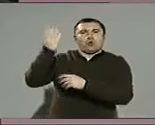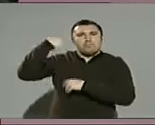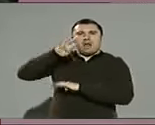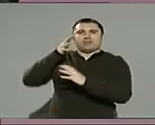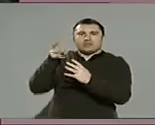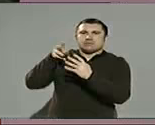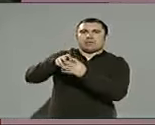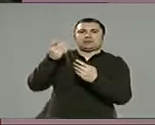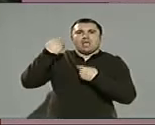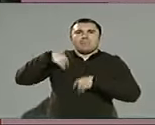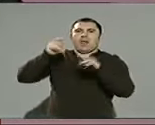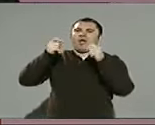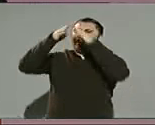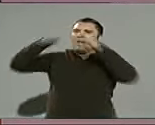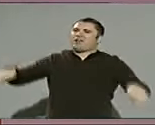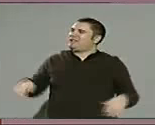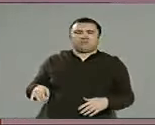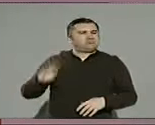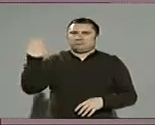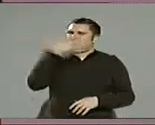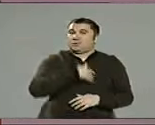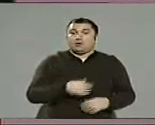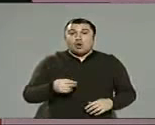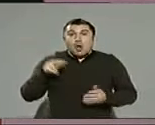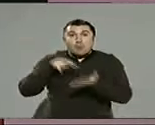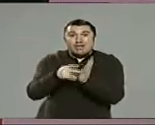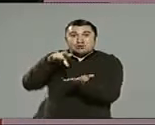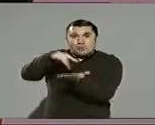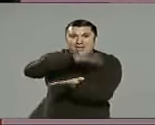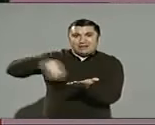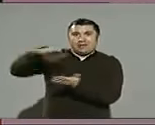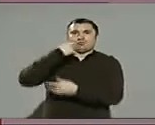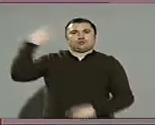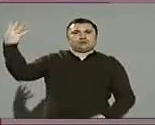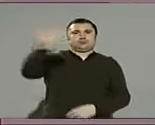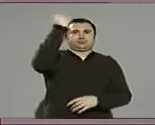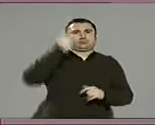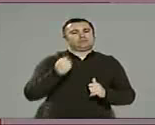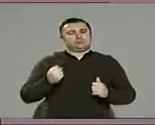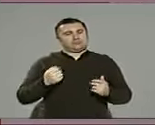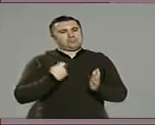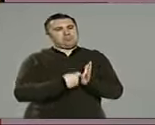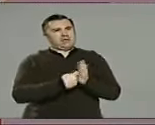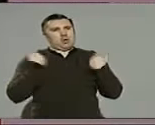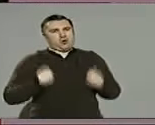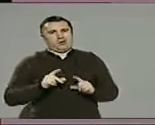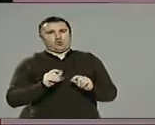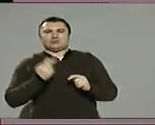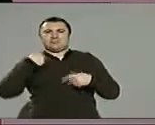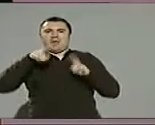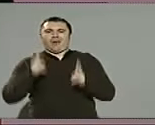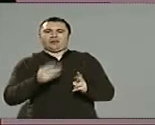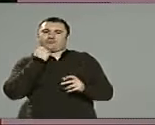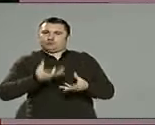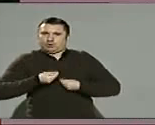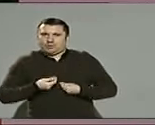Hierarchiefreiheit erwarten. Wer die politische Mitte gewinnen will, wer die Deutungshoheit erringen will, der muss um alle drei Mehrheiten